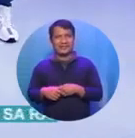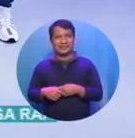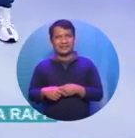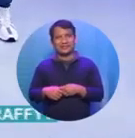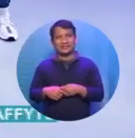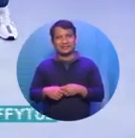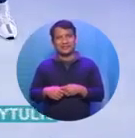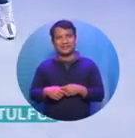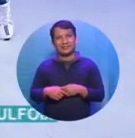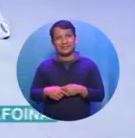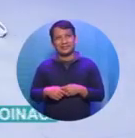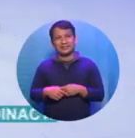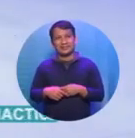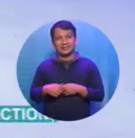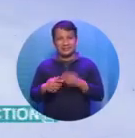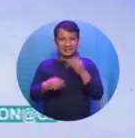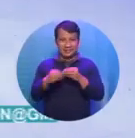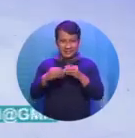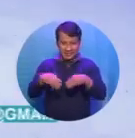At isang tubong bahopya.